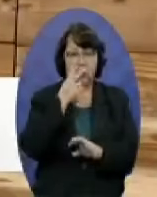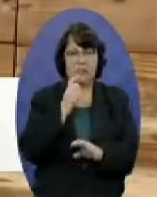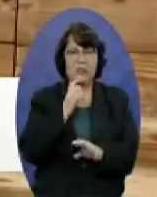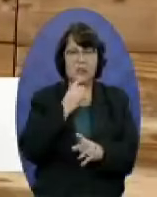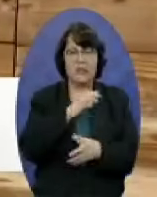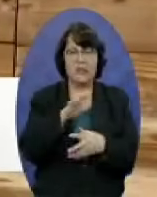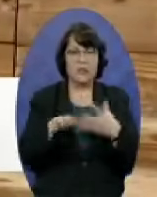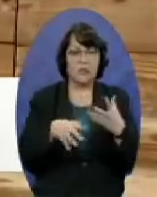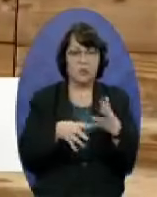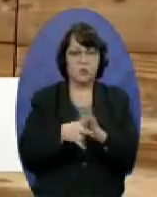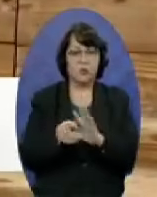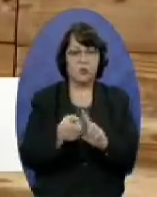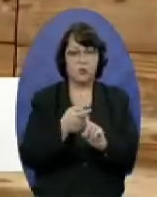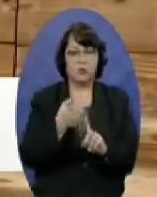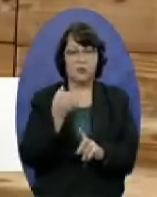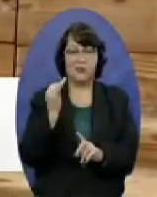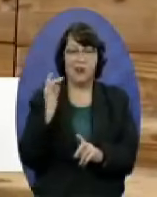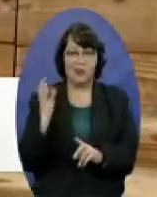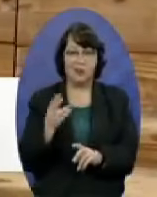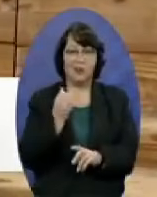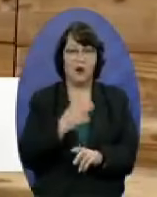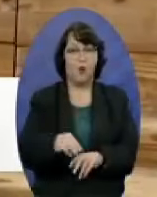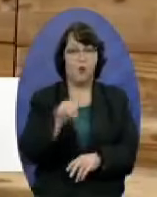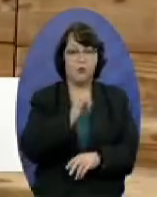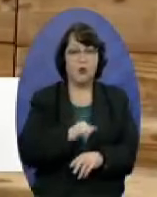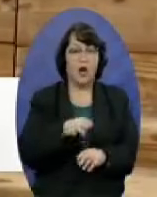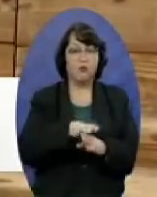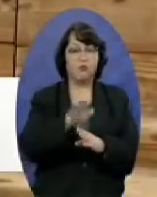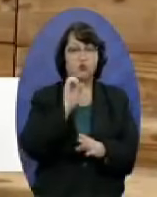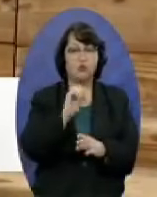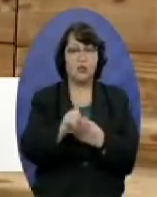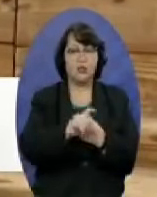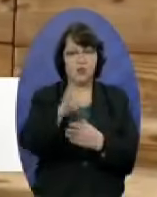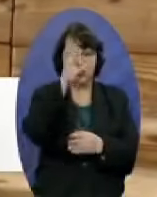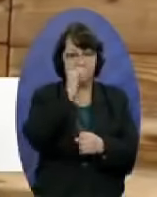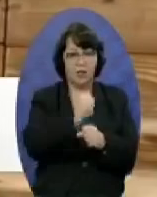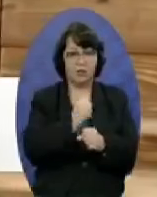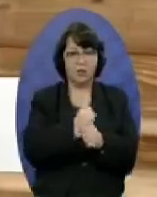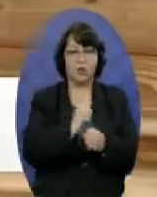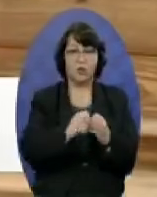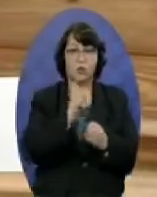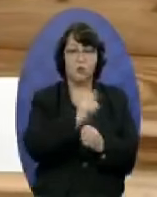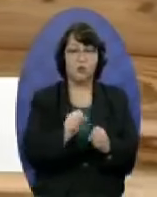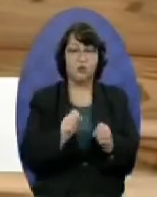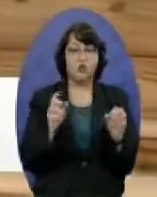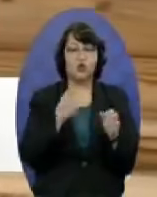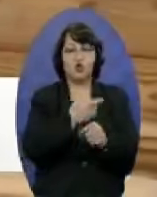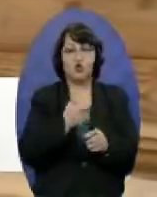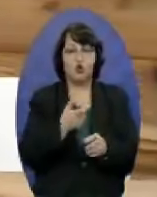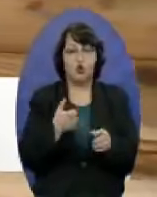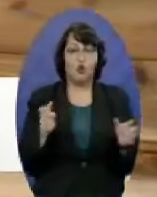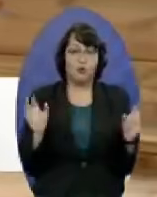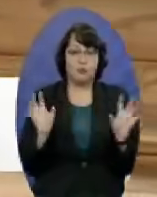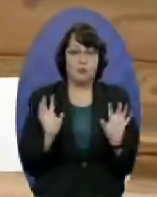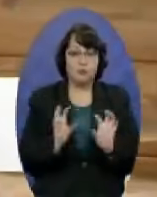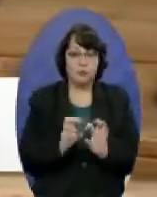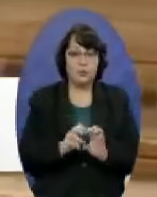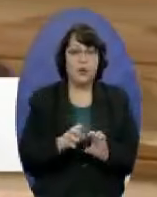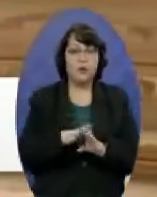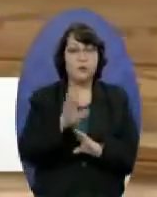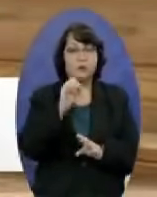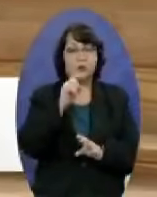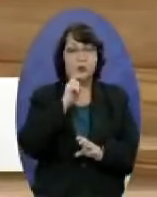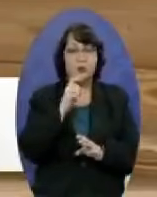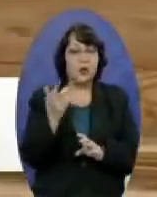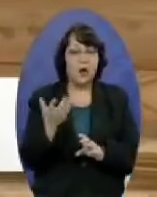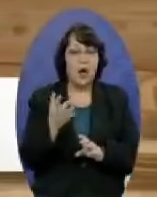хурцтсантай холбоотойгоор Ирак, Иран дахь дипломат төлөөлөгчийн газруудынхаа ажилтнуудын тог эрс бууруулж байна. За дипломат их сурвалжуудын дамжуулж байгаагаар